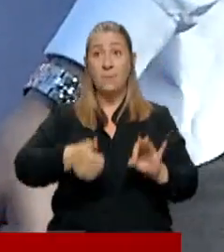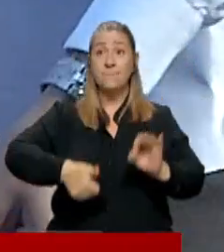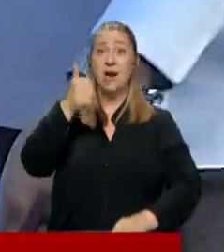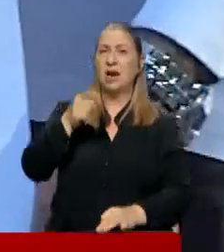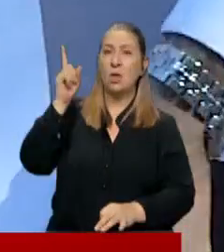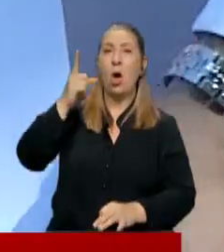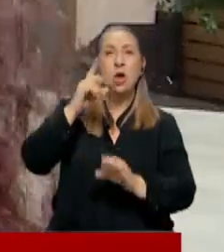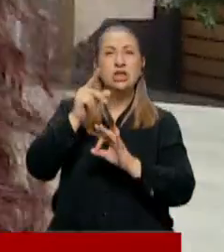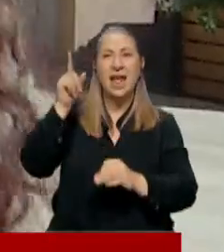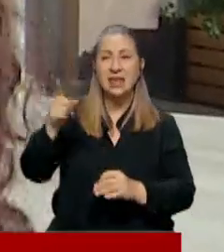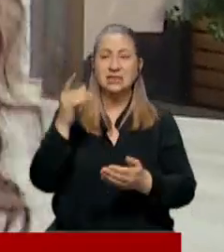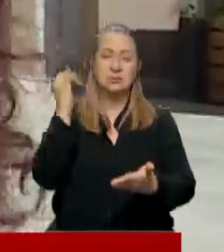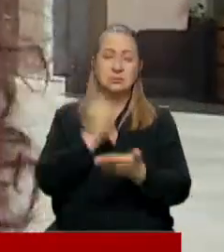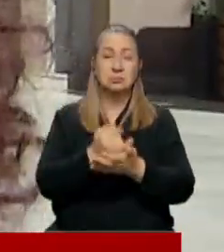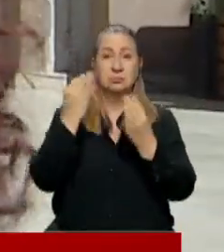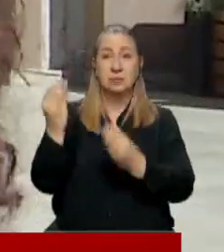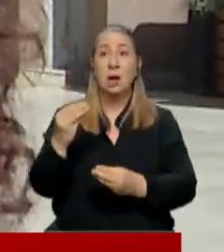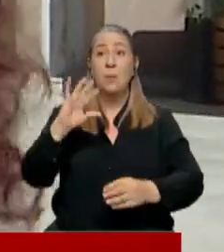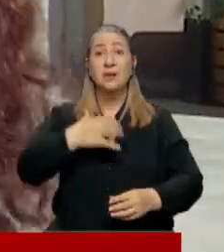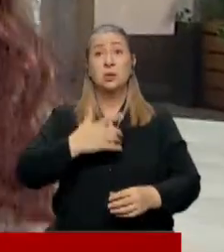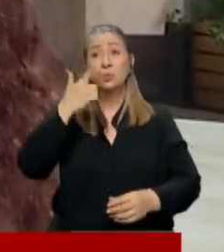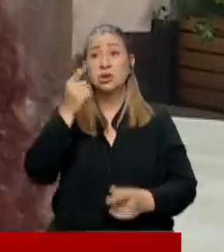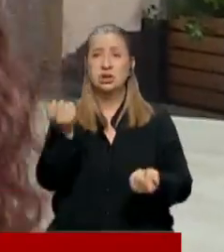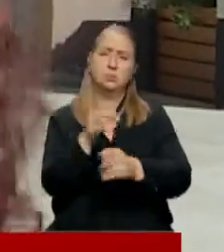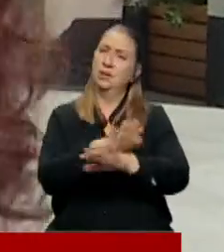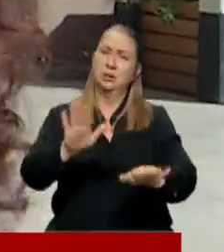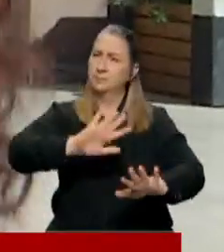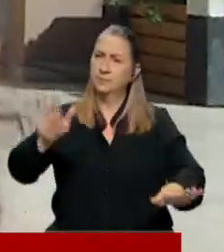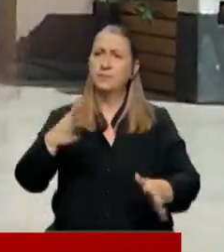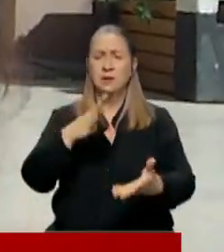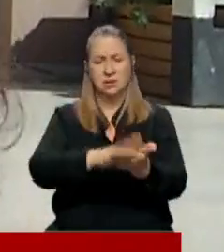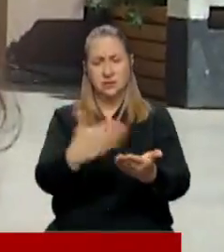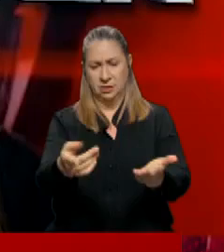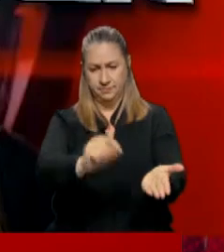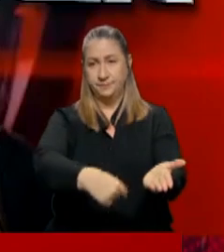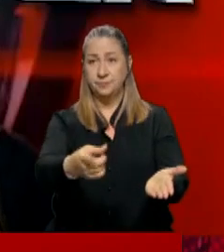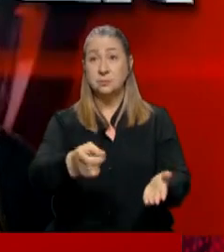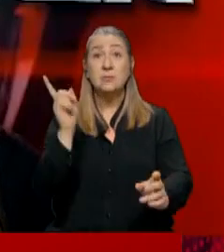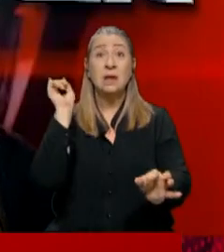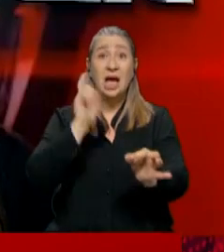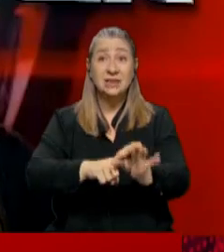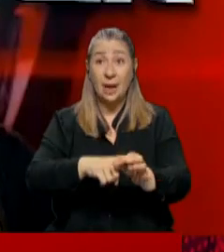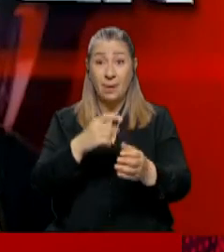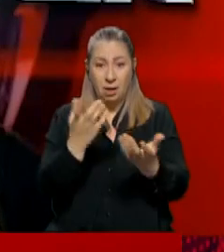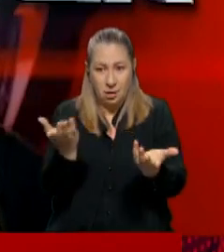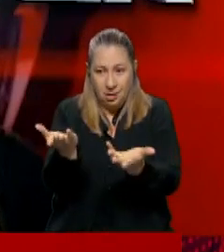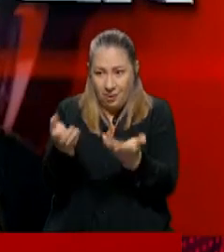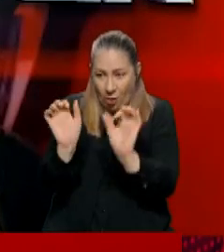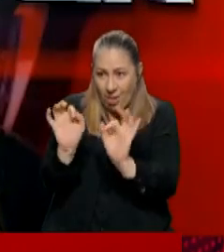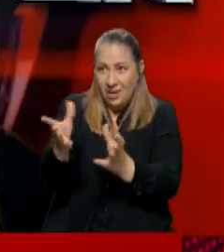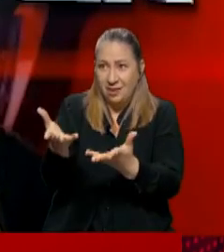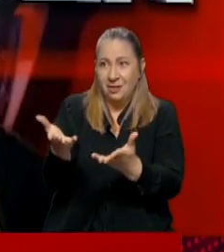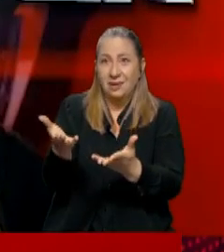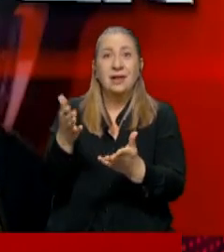Özer'i sınıfta bıraktı. Patronlarımız, müdürlerimiz bize diyor ki artık sizin işiniz bitti, alın istifa imzalayın. Atama ehliyetini almış öğretmen